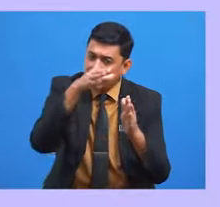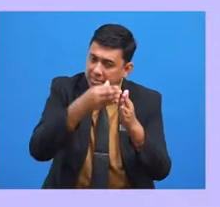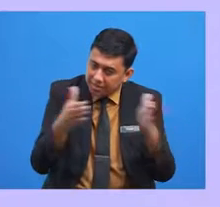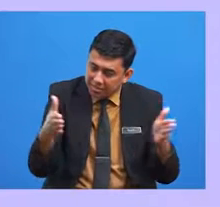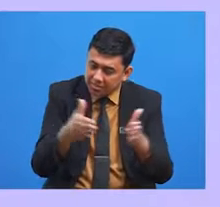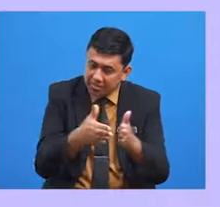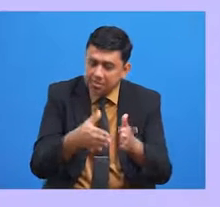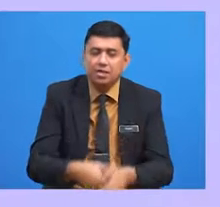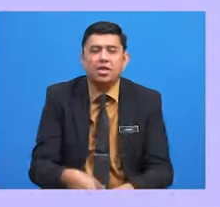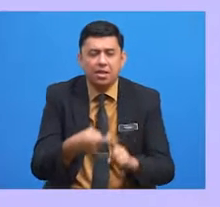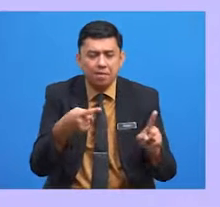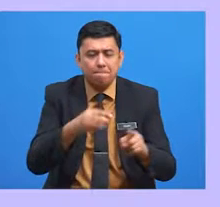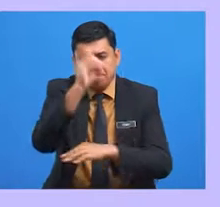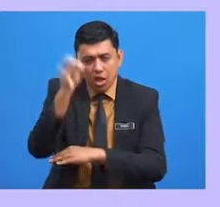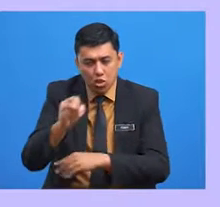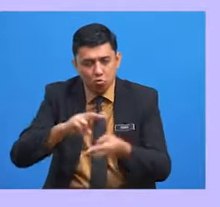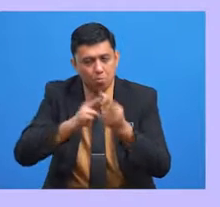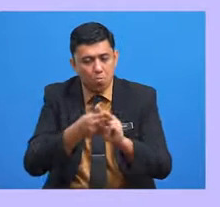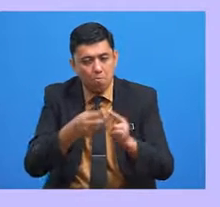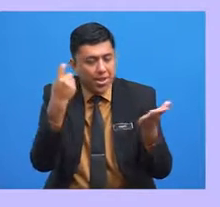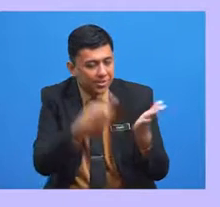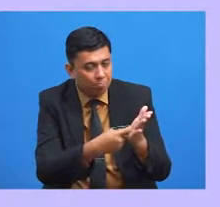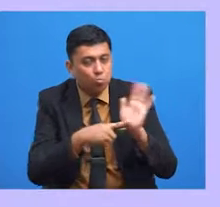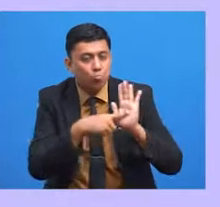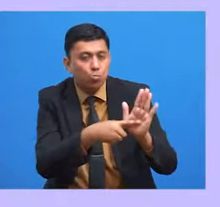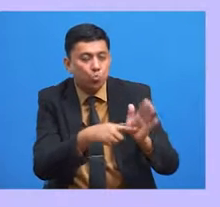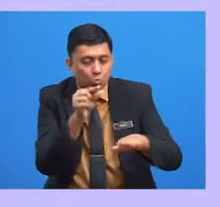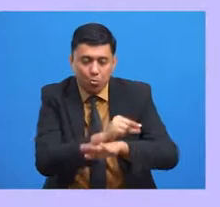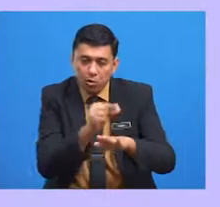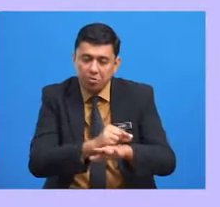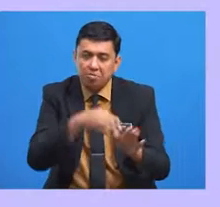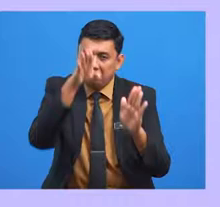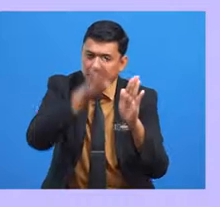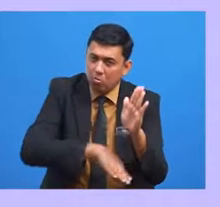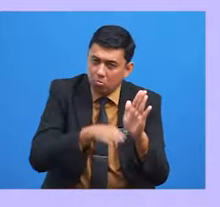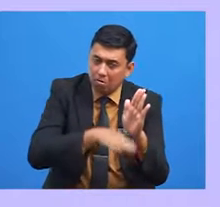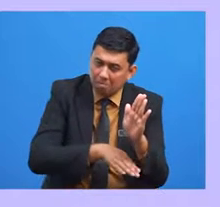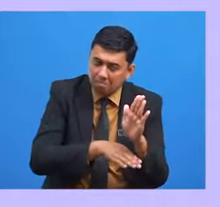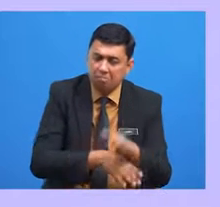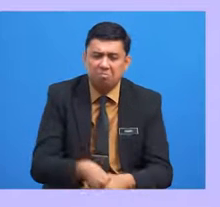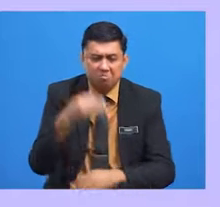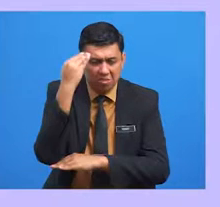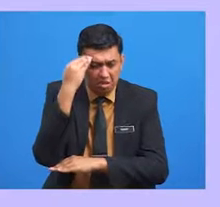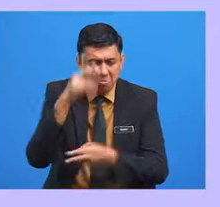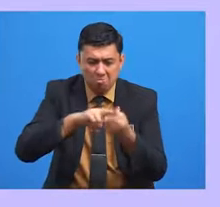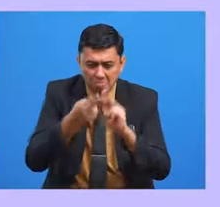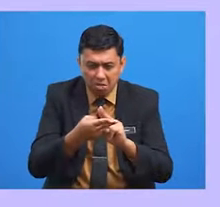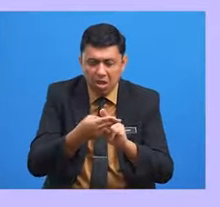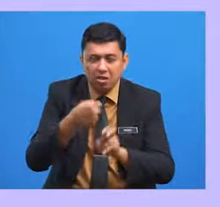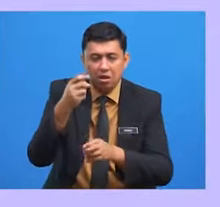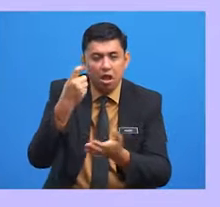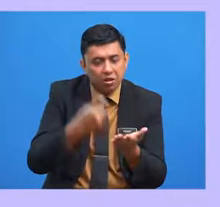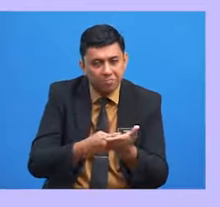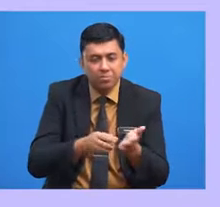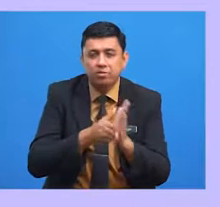peratus perubahan harga. Ini menunjukkan pengguna kurang responsif terhadap perubahan harga. Oleh